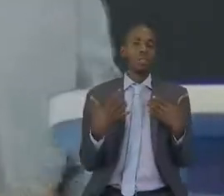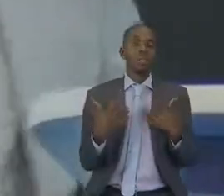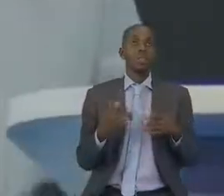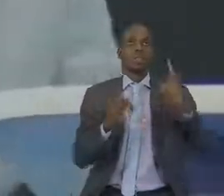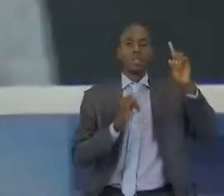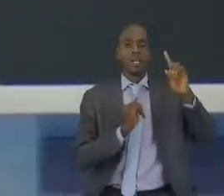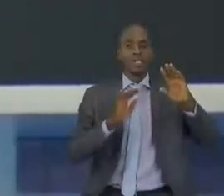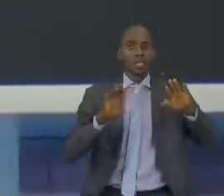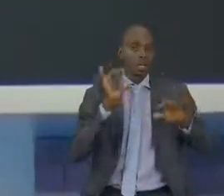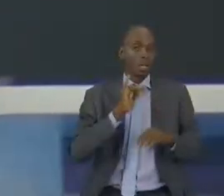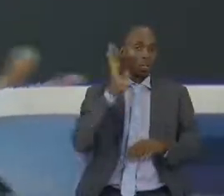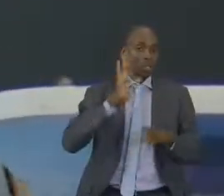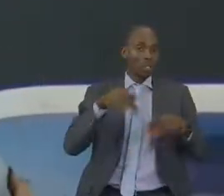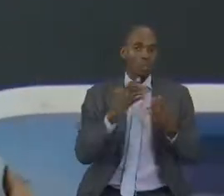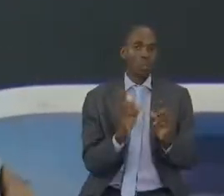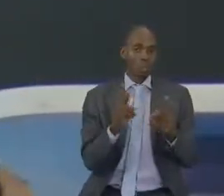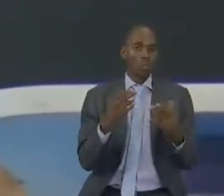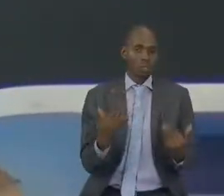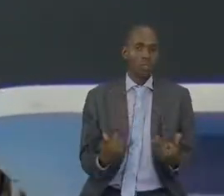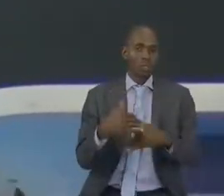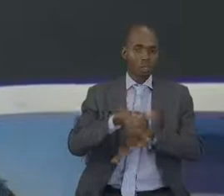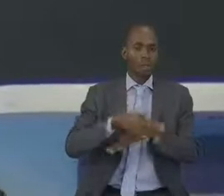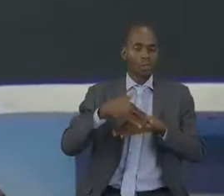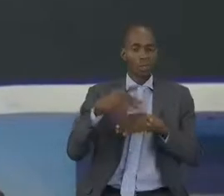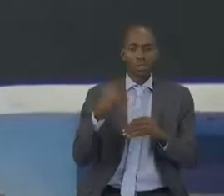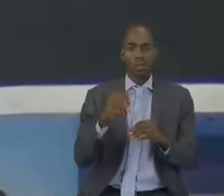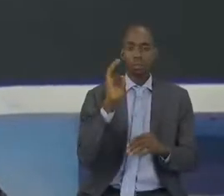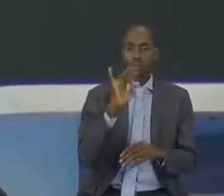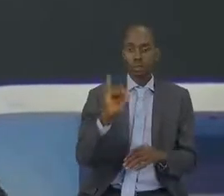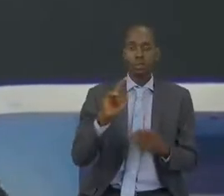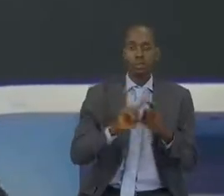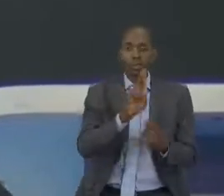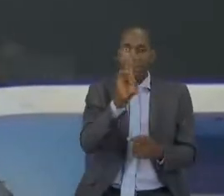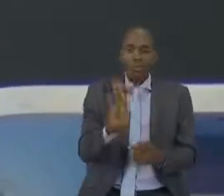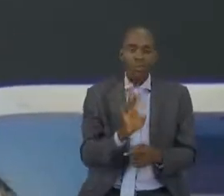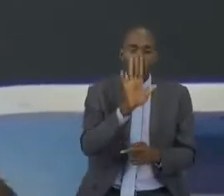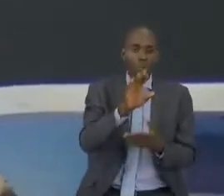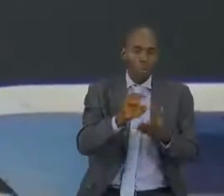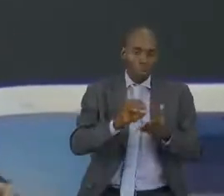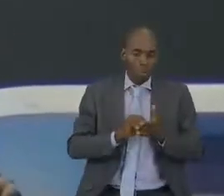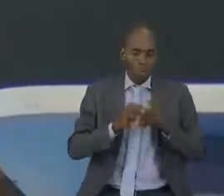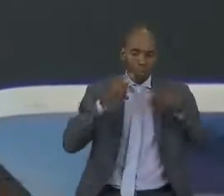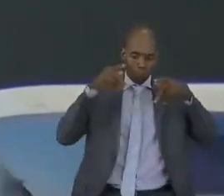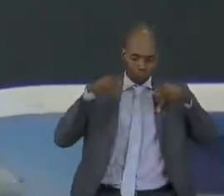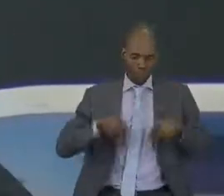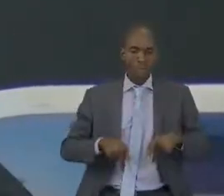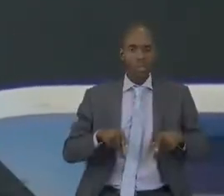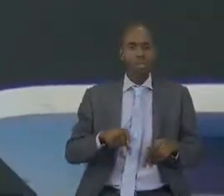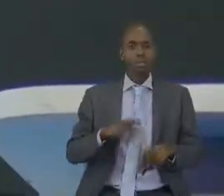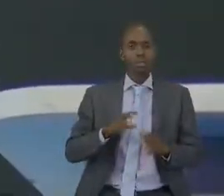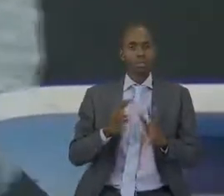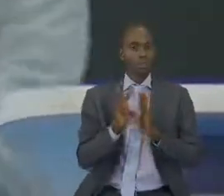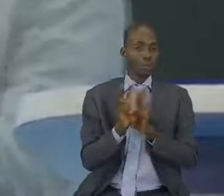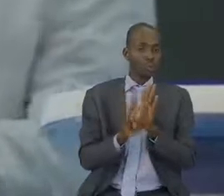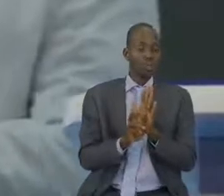la chance ce soir, à la fin du message, d'utiliser ta volonté personnelle et ta volonté